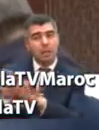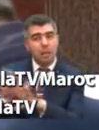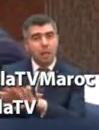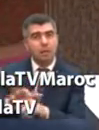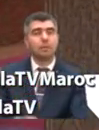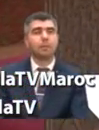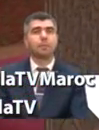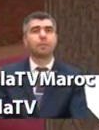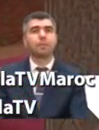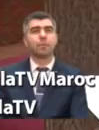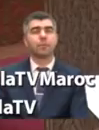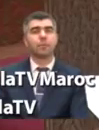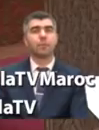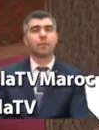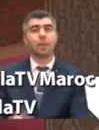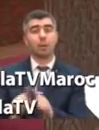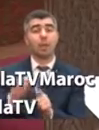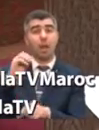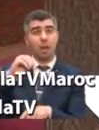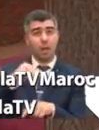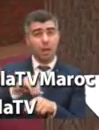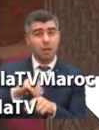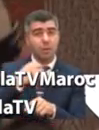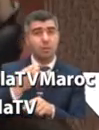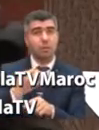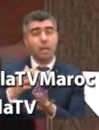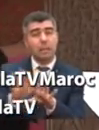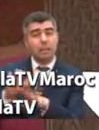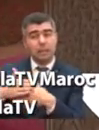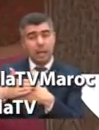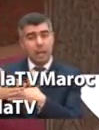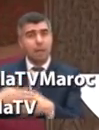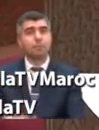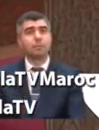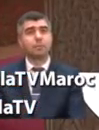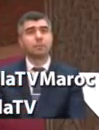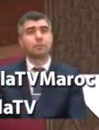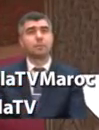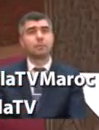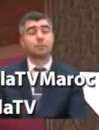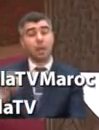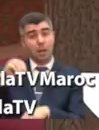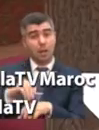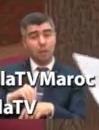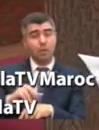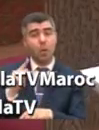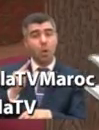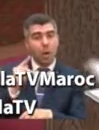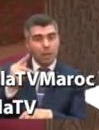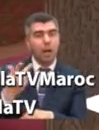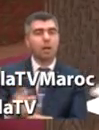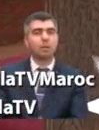فلاحية، تادلة كذلك داخلة في يعني في سميتو الغوب كذلك غادي يكون هكا،